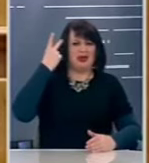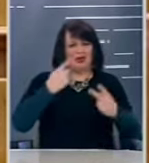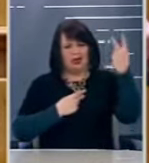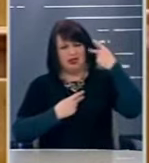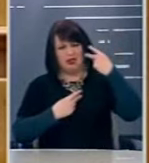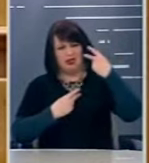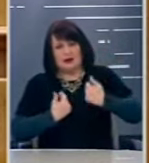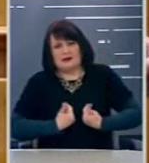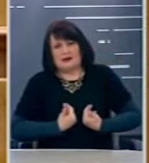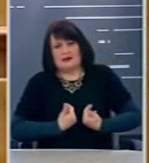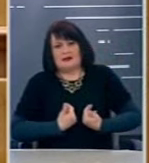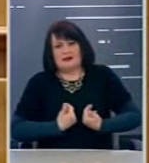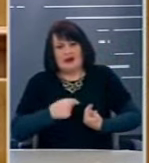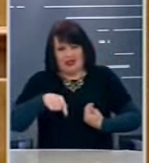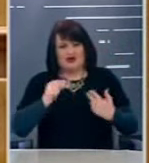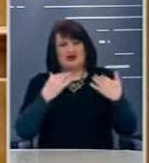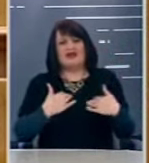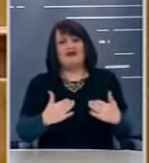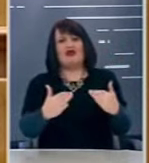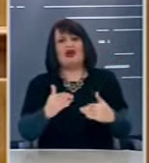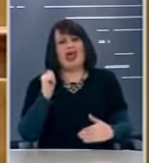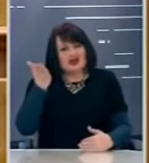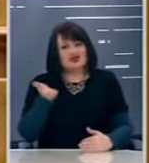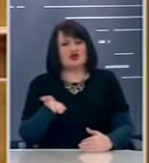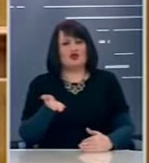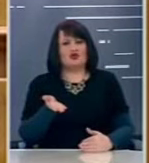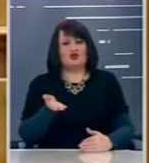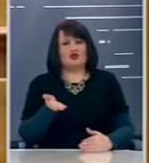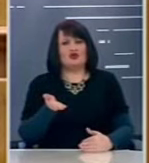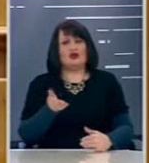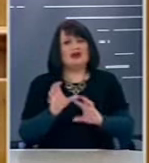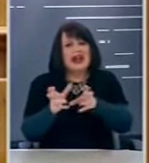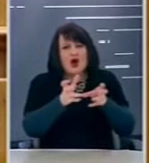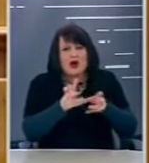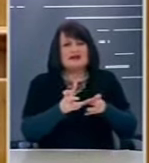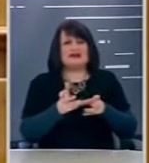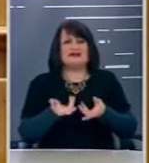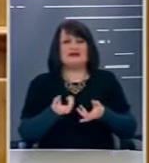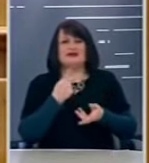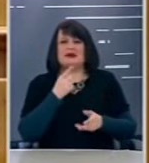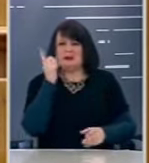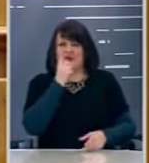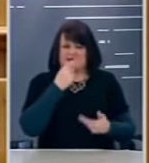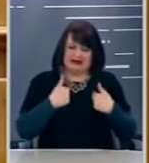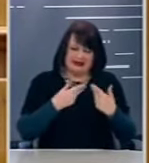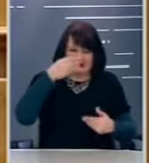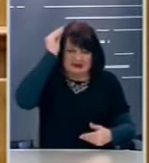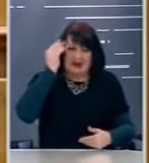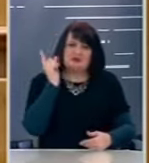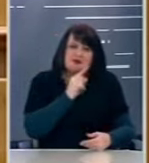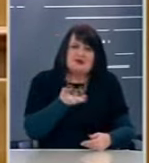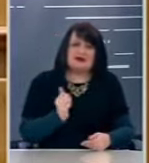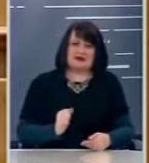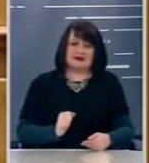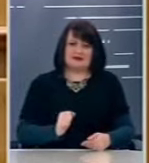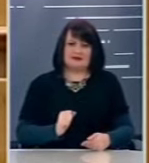Πολύ. Μέσα στη Βουλή, έξω από τη Βουλή, μέσα ενημέρωσης, με είπατε ψεύτη,